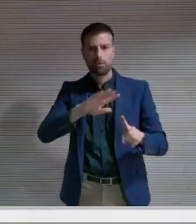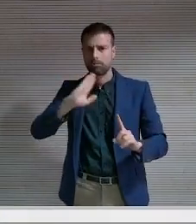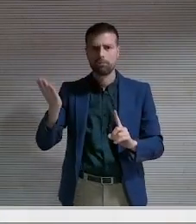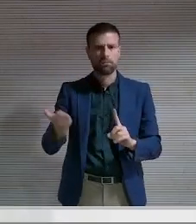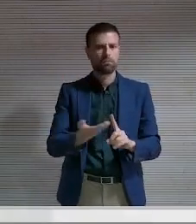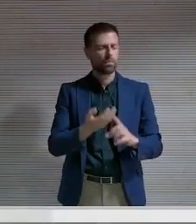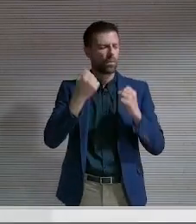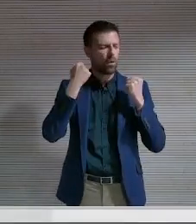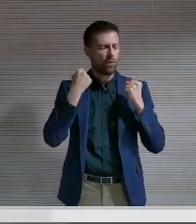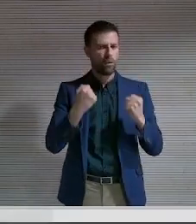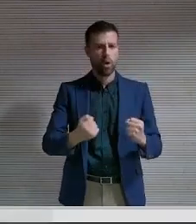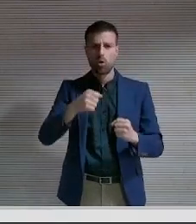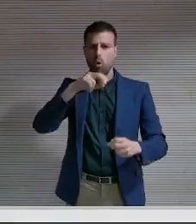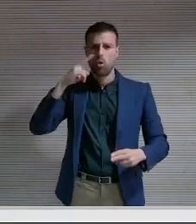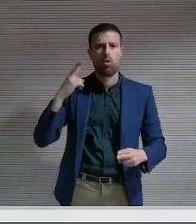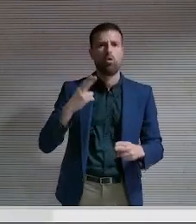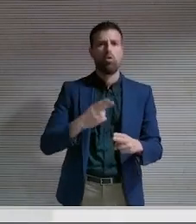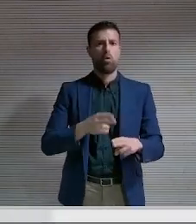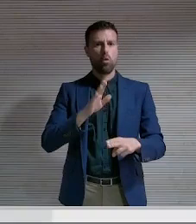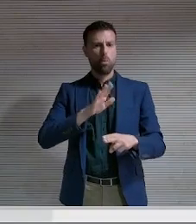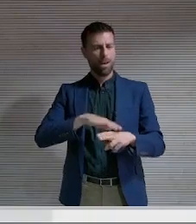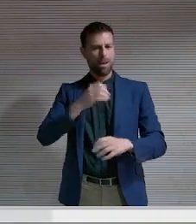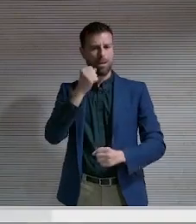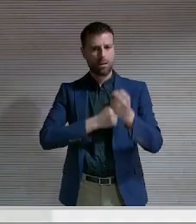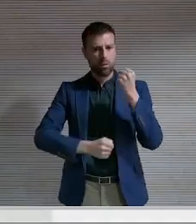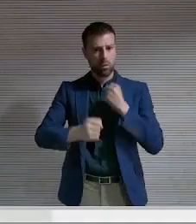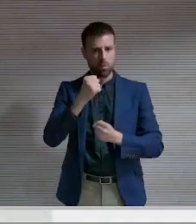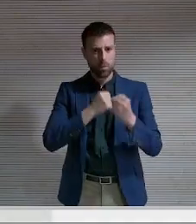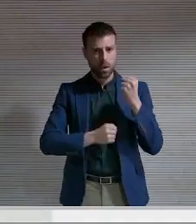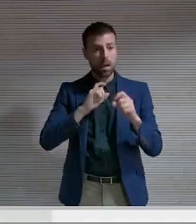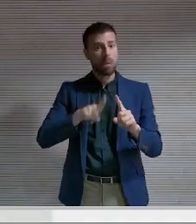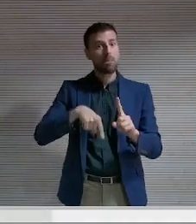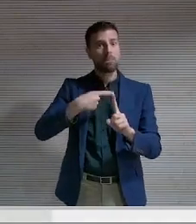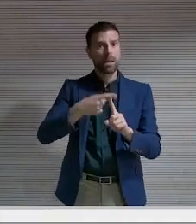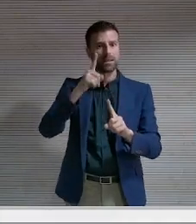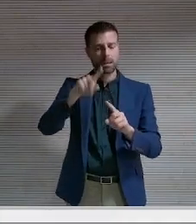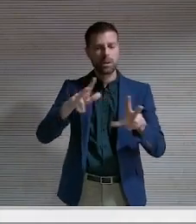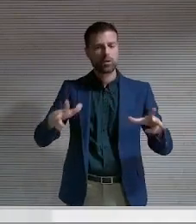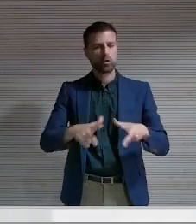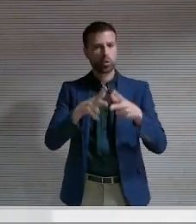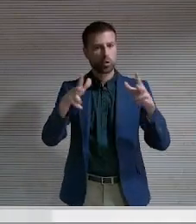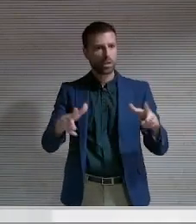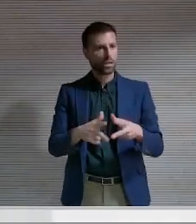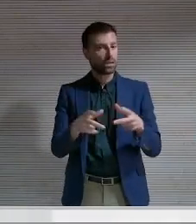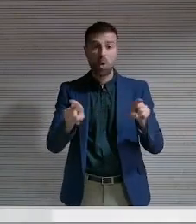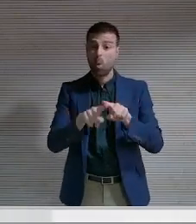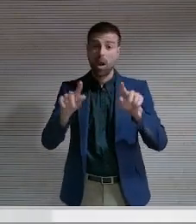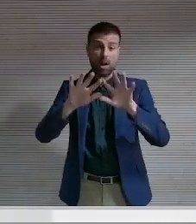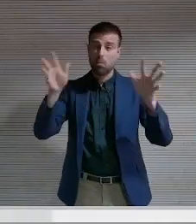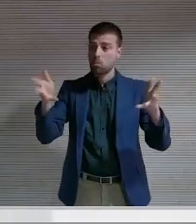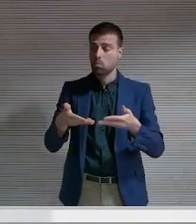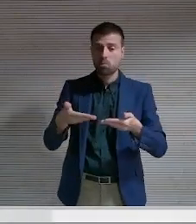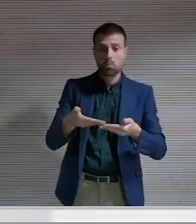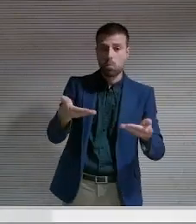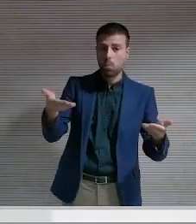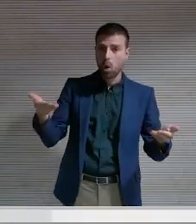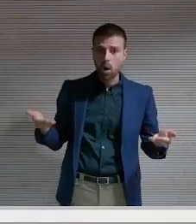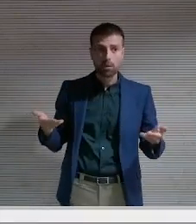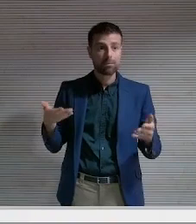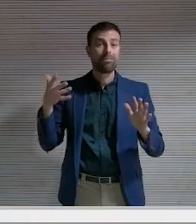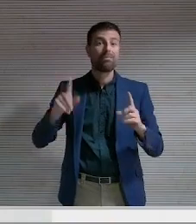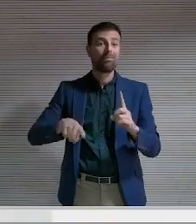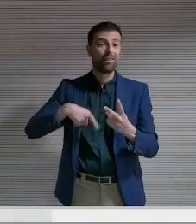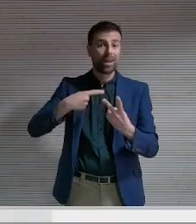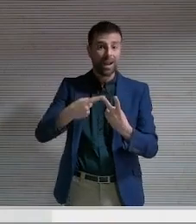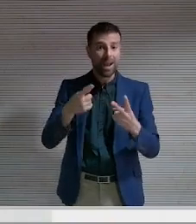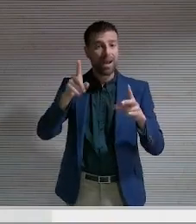molt intensa en l'economia i la societat del país, com arreu del món. Venim d'una guerra que encara